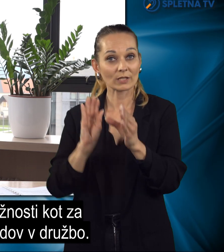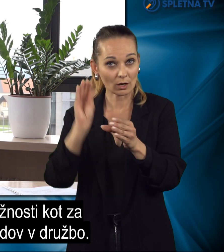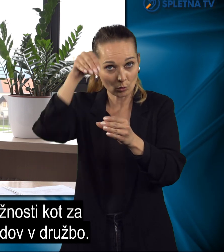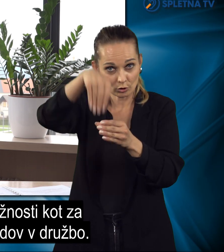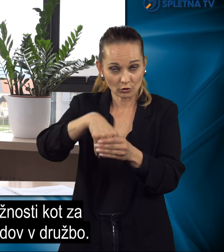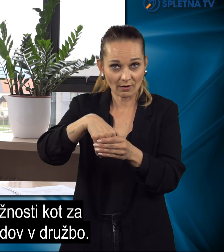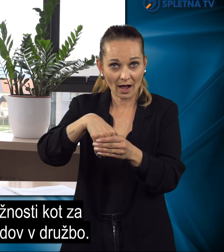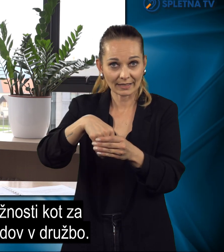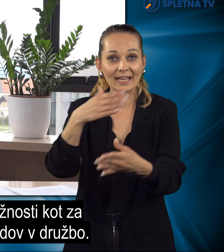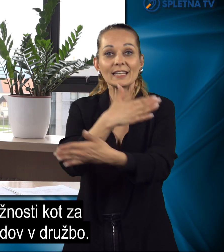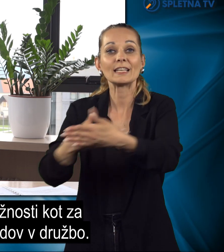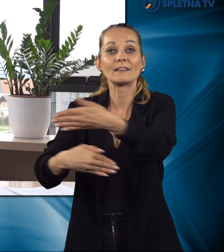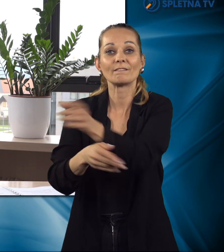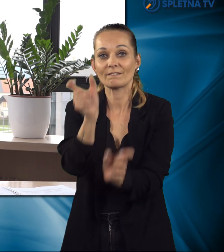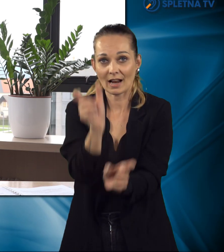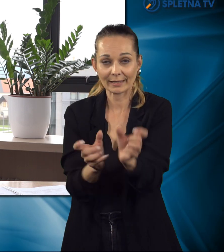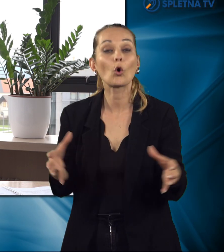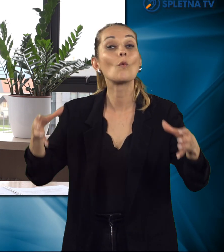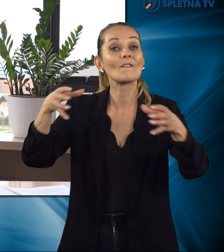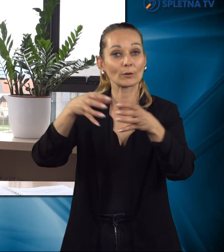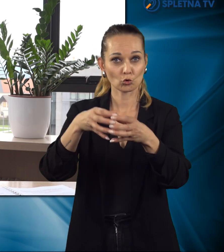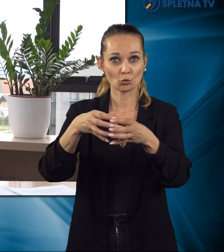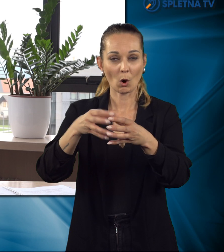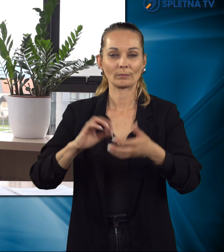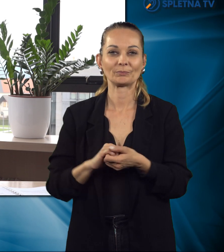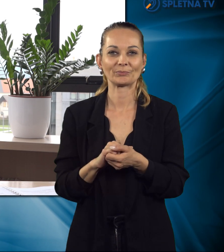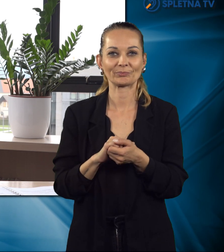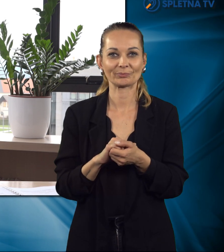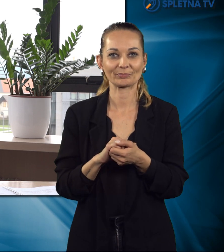socialno vključevanje invalidov v družbo.